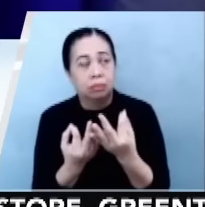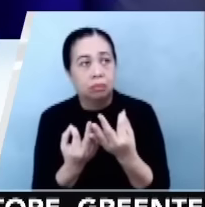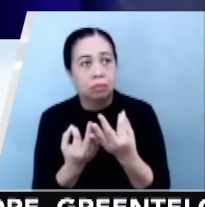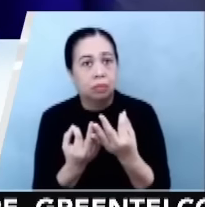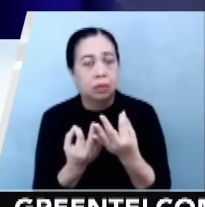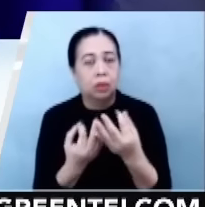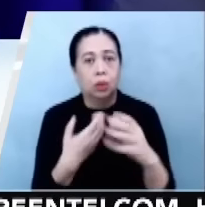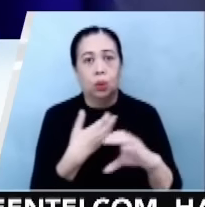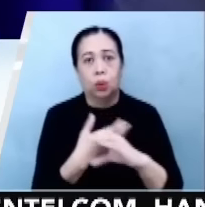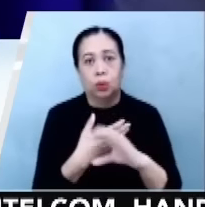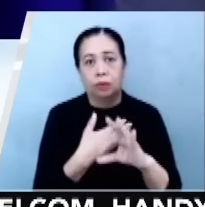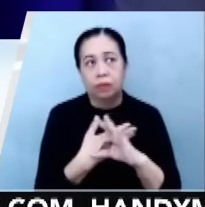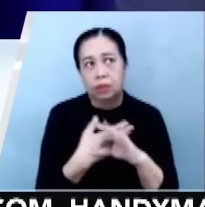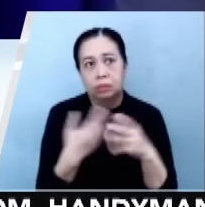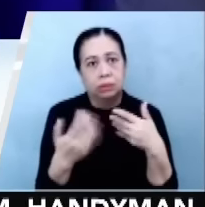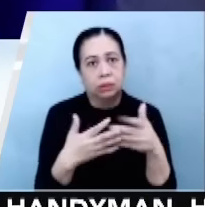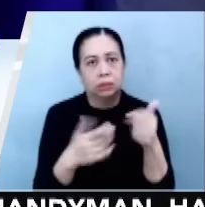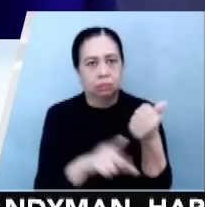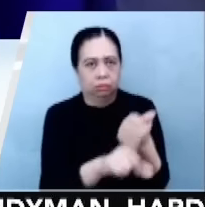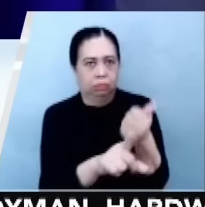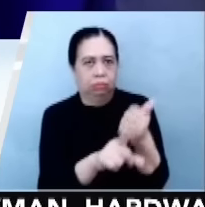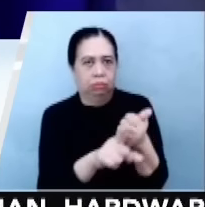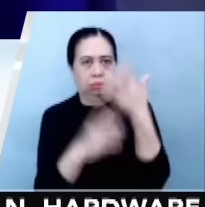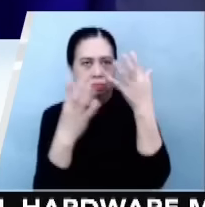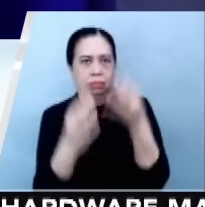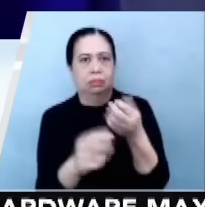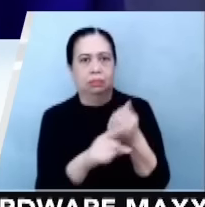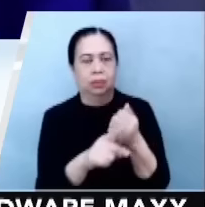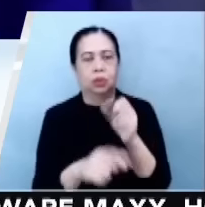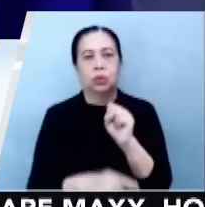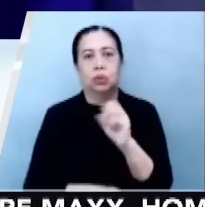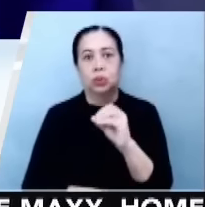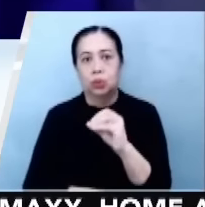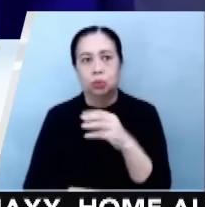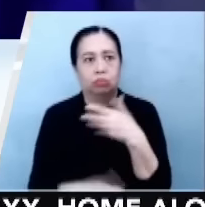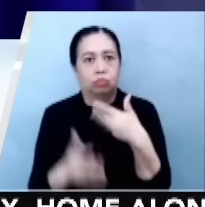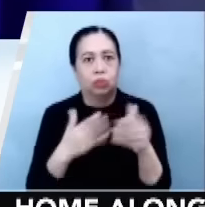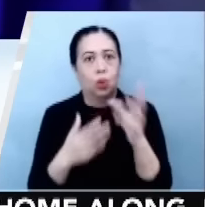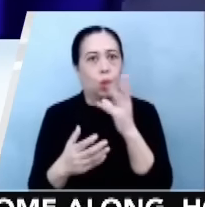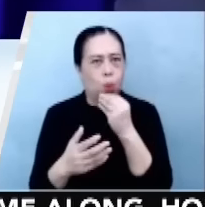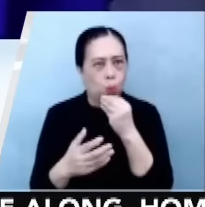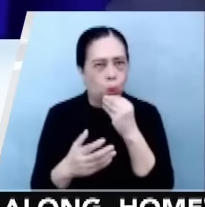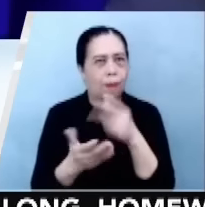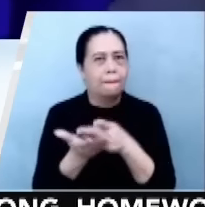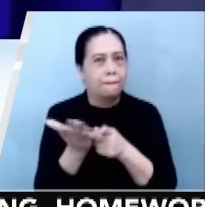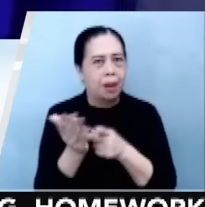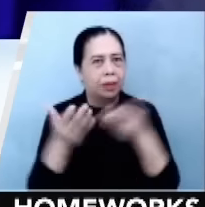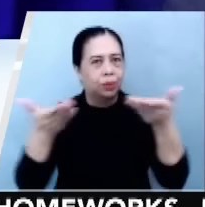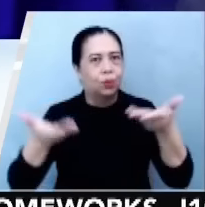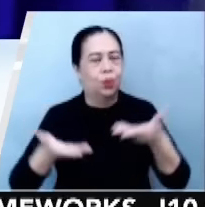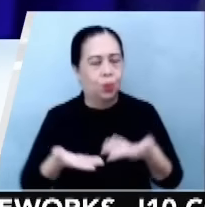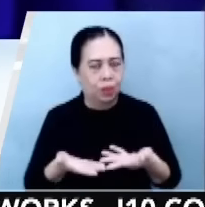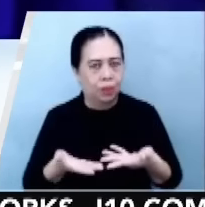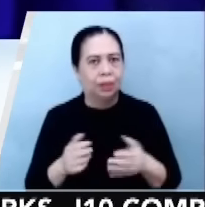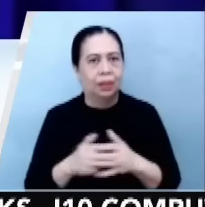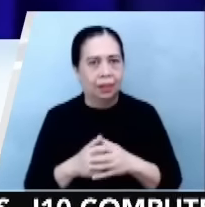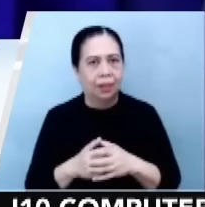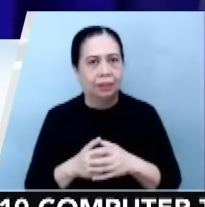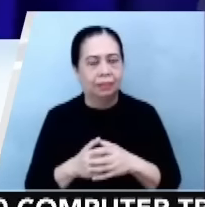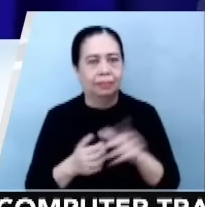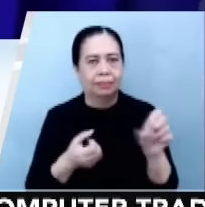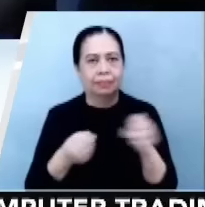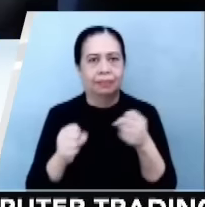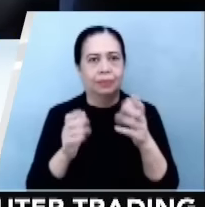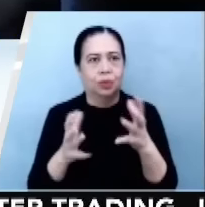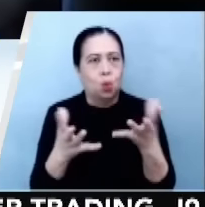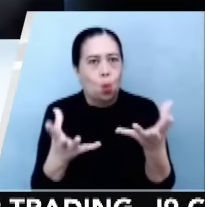etc. We left that entirely up to them. So whoever is part of that welcome is who the athletes want to be